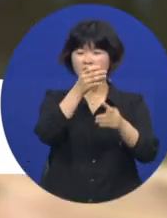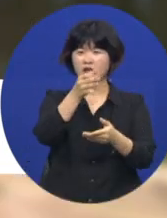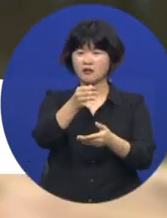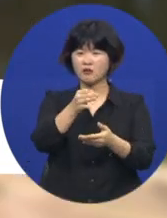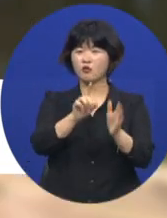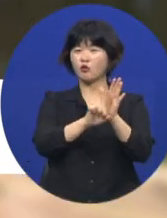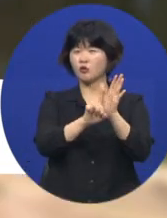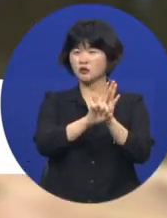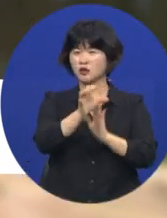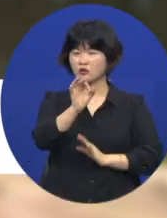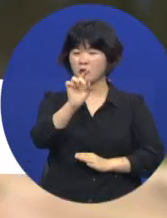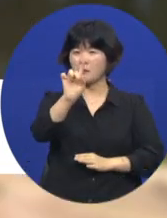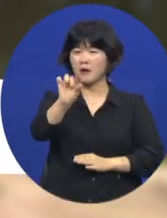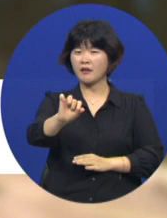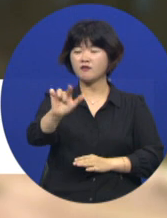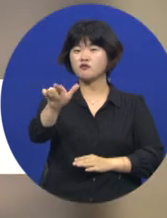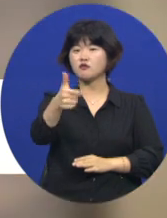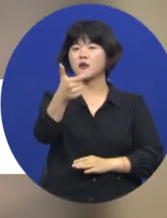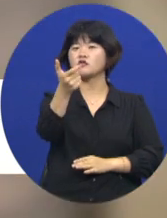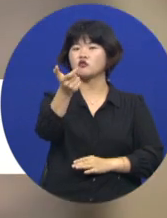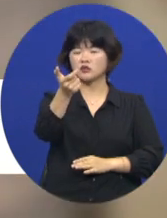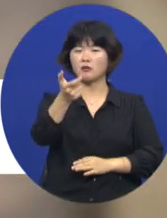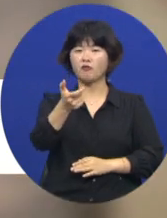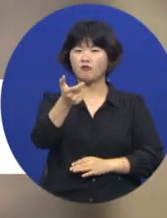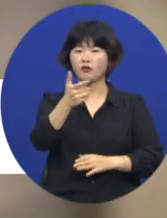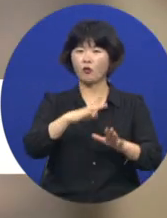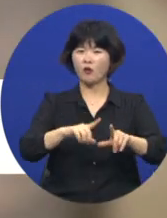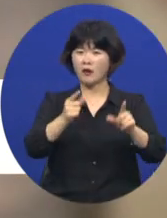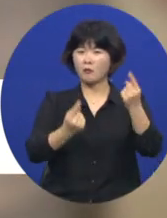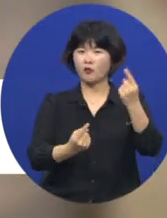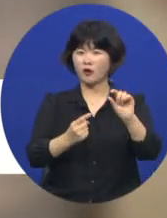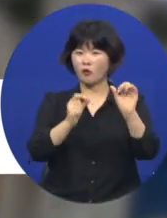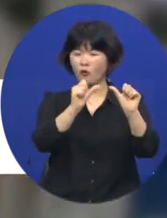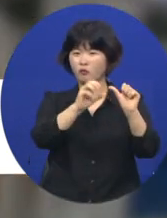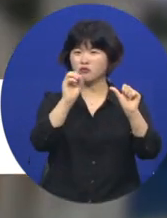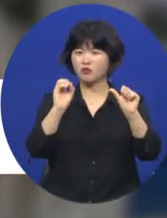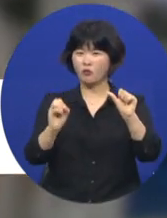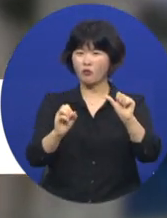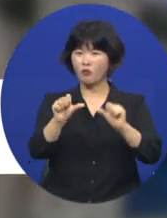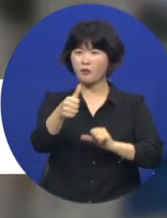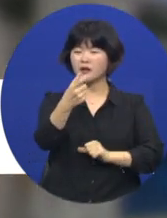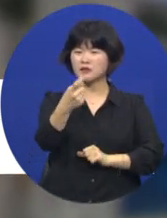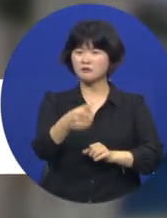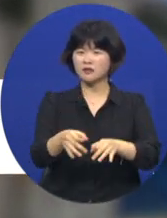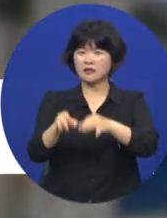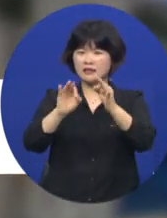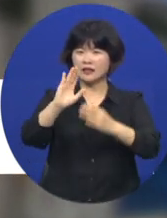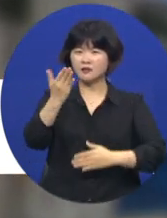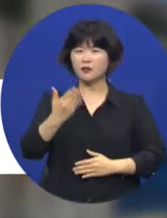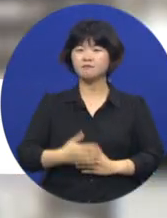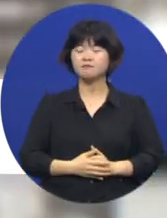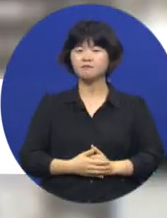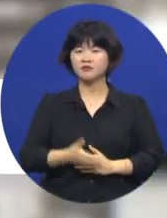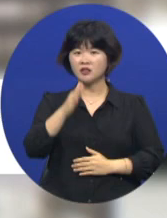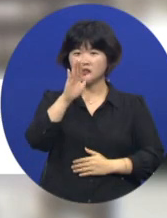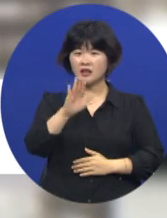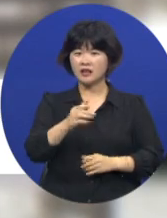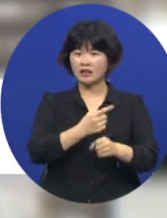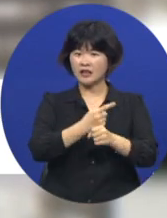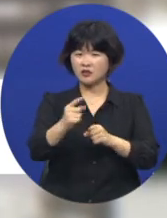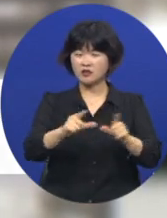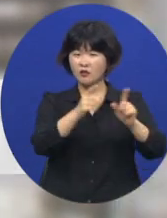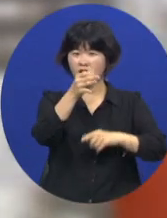확정 고시한 금액은 1,660원으로 올해보다 5% 510원 인상됐습니다. 그러나 이는